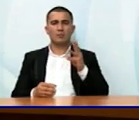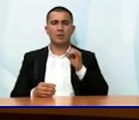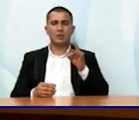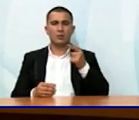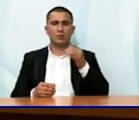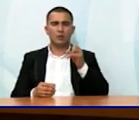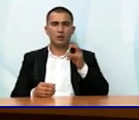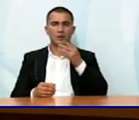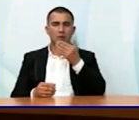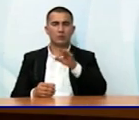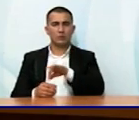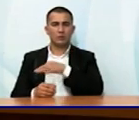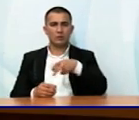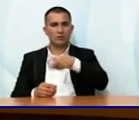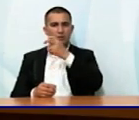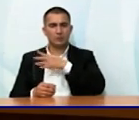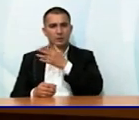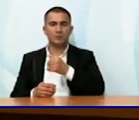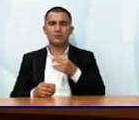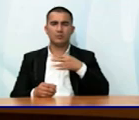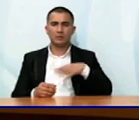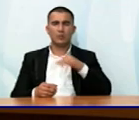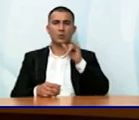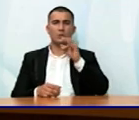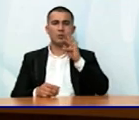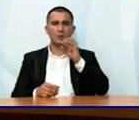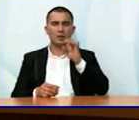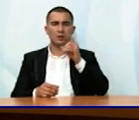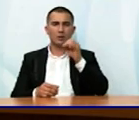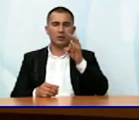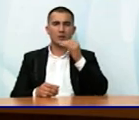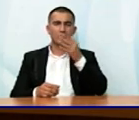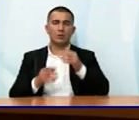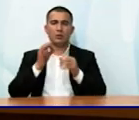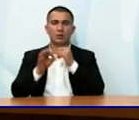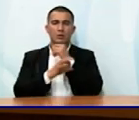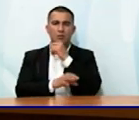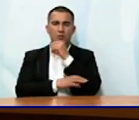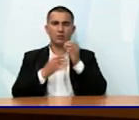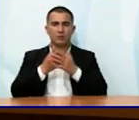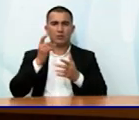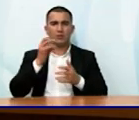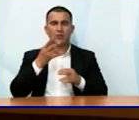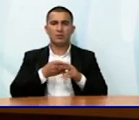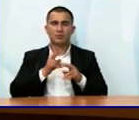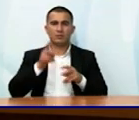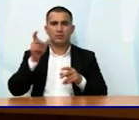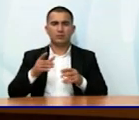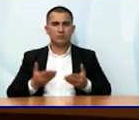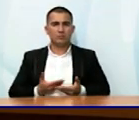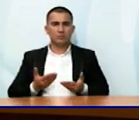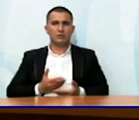hokimiga turmushga chiqqan va uning turmush o'rtog'i Umarxon Amiri Qo'qon xoni bo'lgandan keyin Qo'qonda yashagan shoir hisoblanadi.